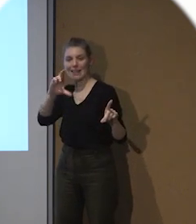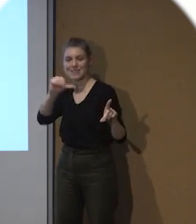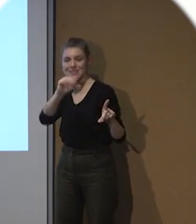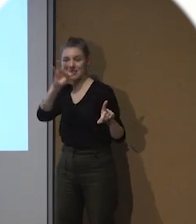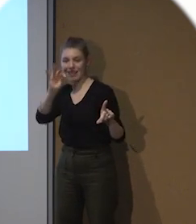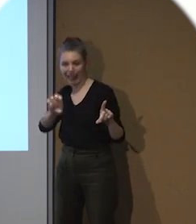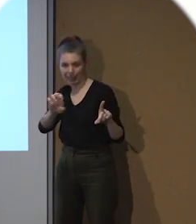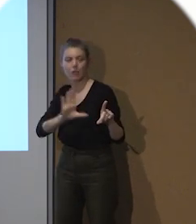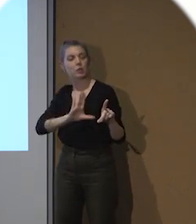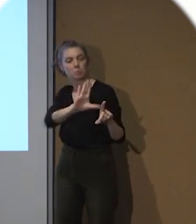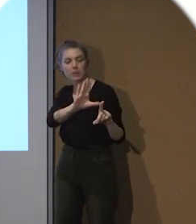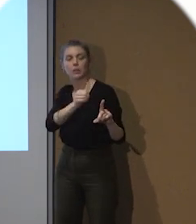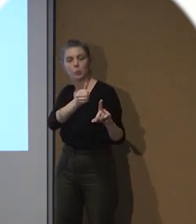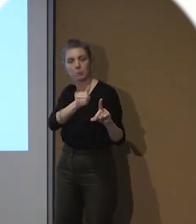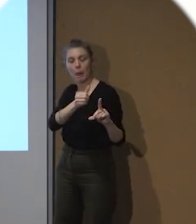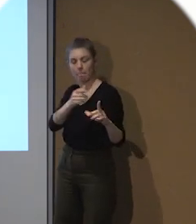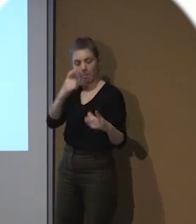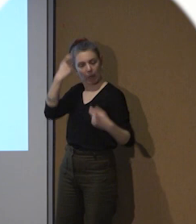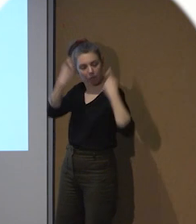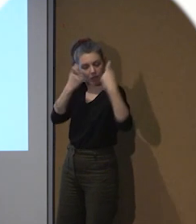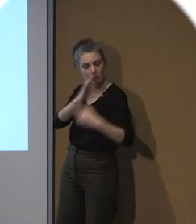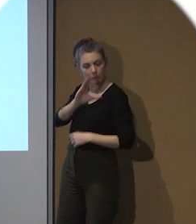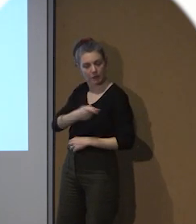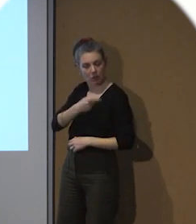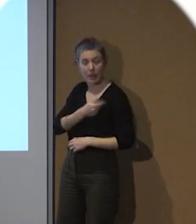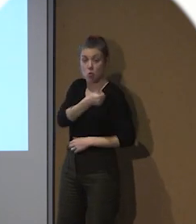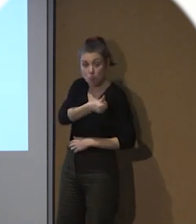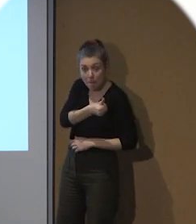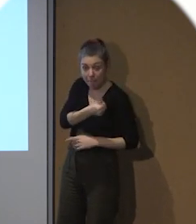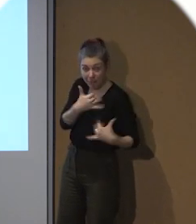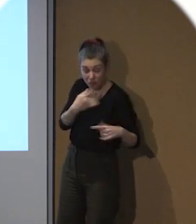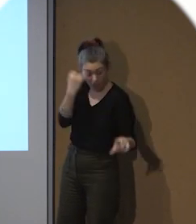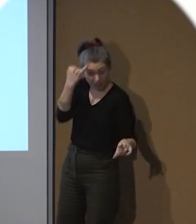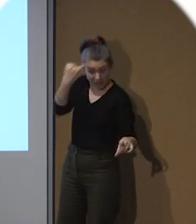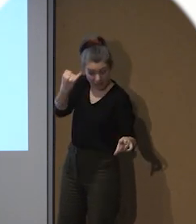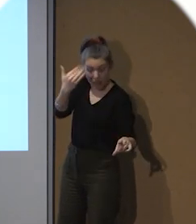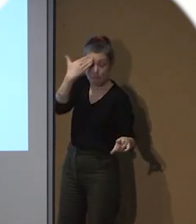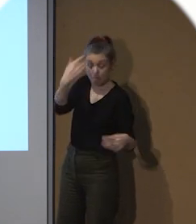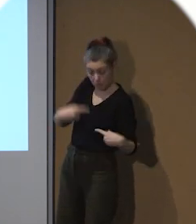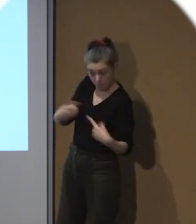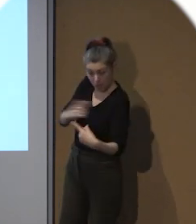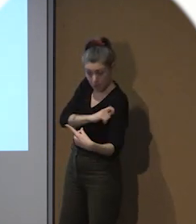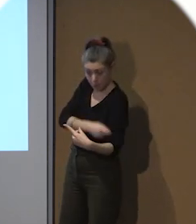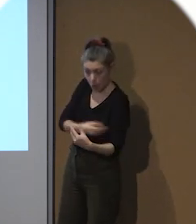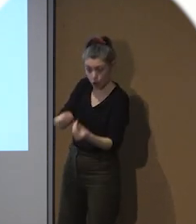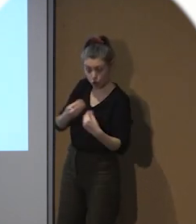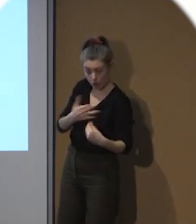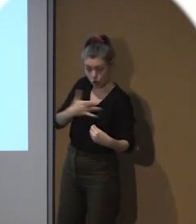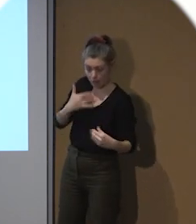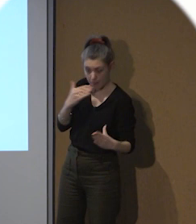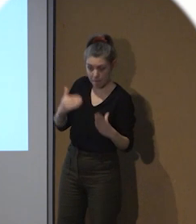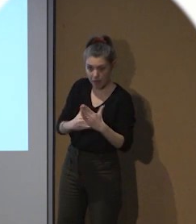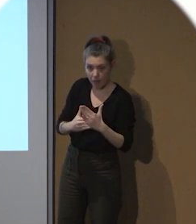essais, parlait de l'exercice comme facteur d'équilibre. Hippocrate, on est à moins 400 avant Jésus-Christ.